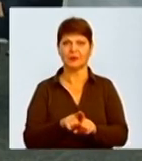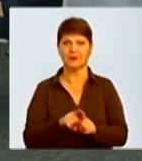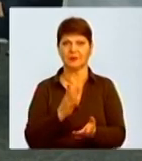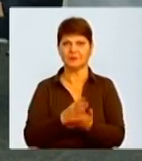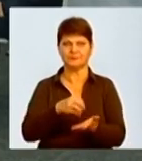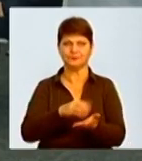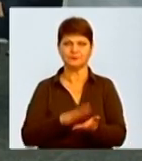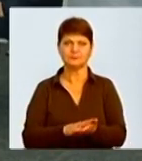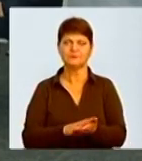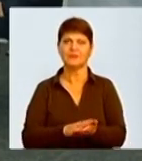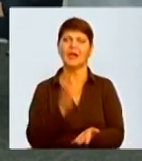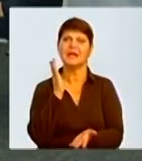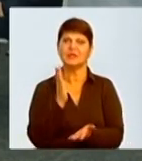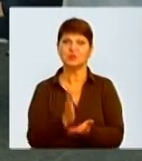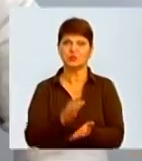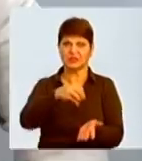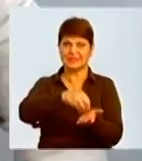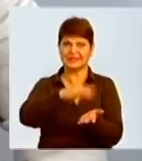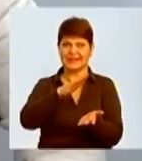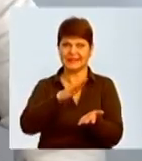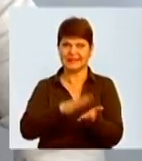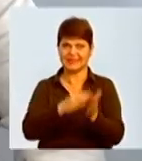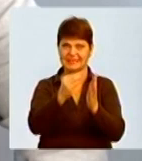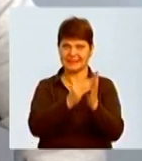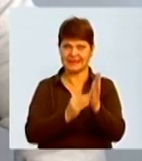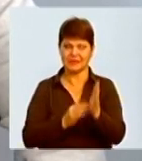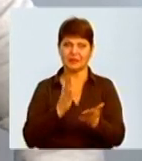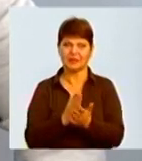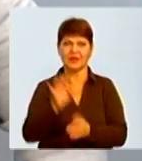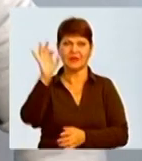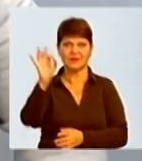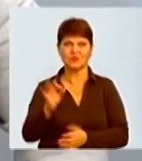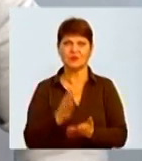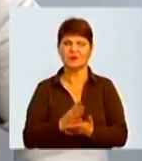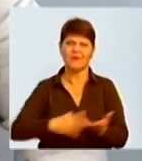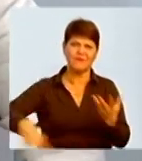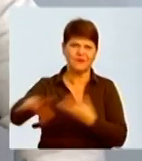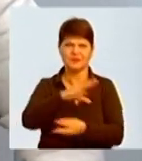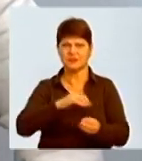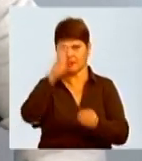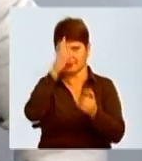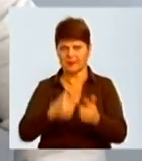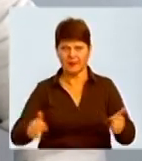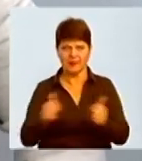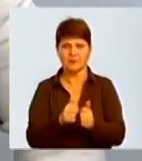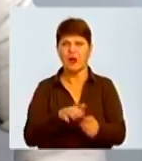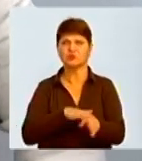судячи зі статистики, такий відсоток є в усіх країнах, абсолютно. Тому що люди всі